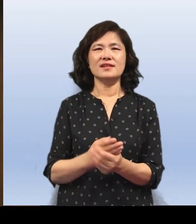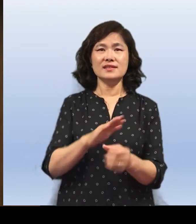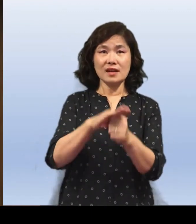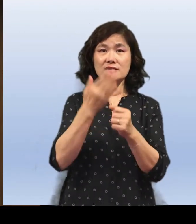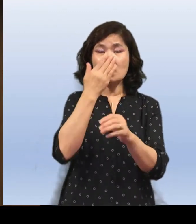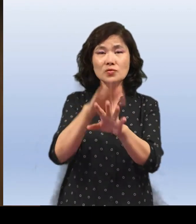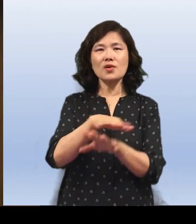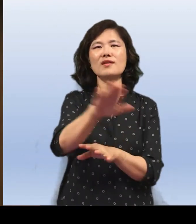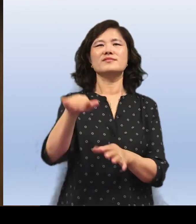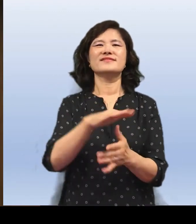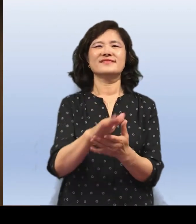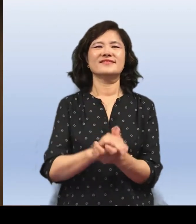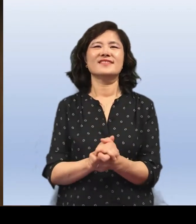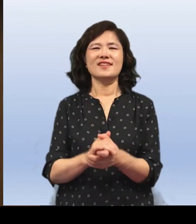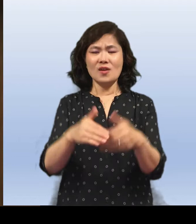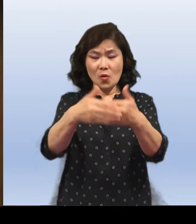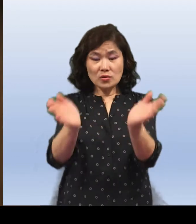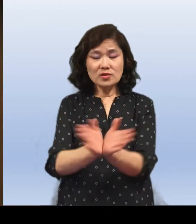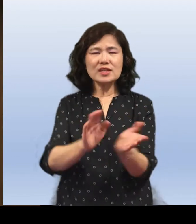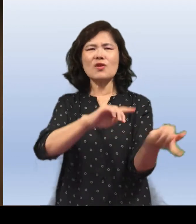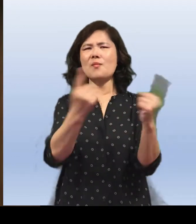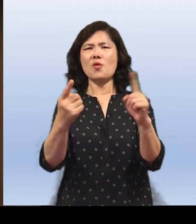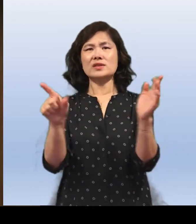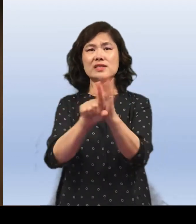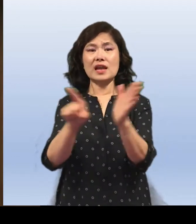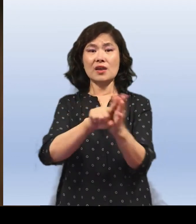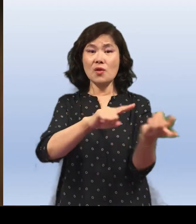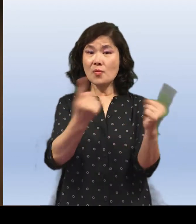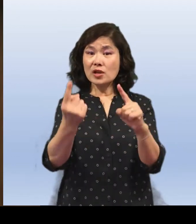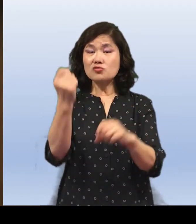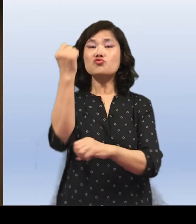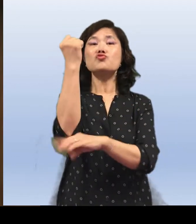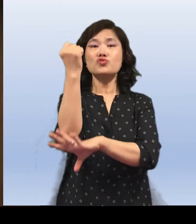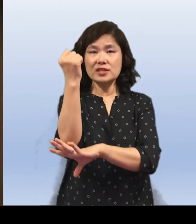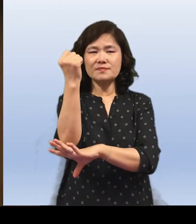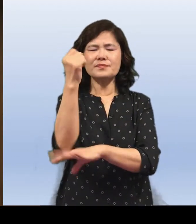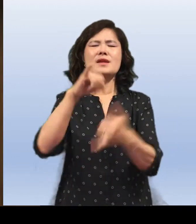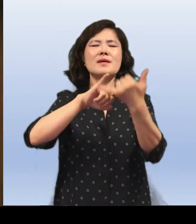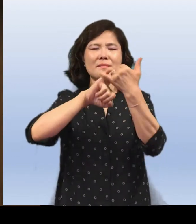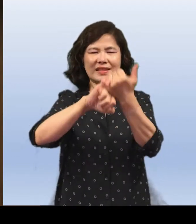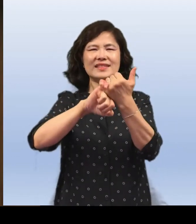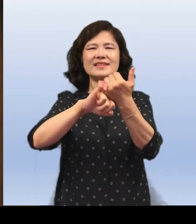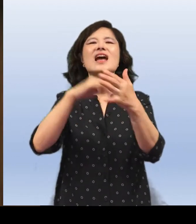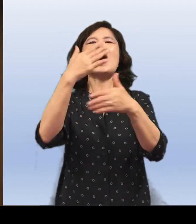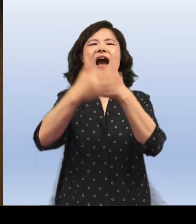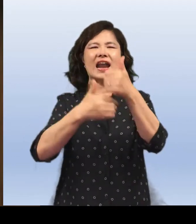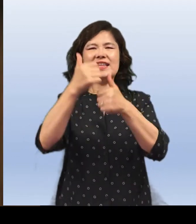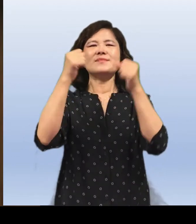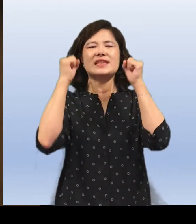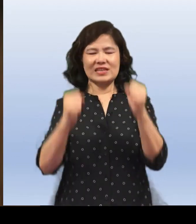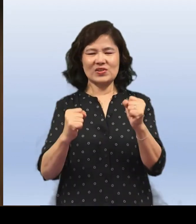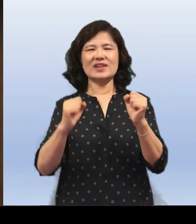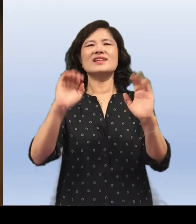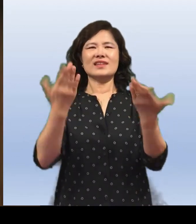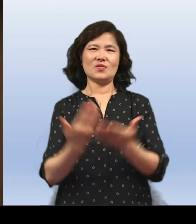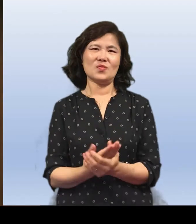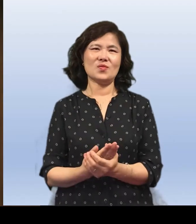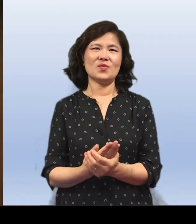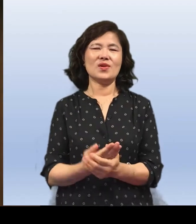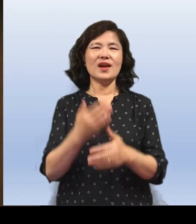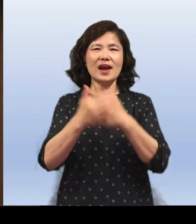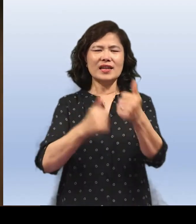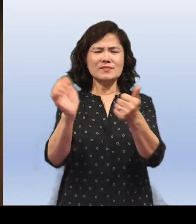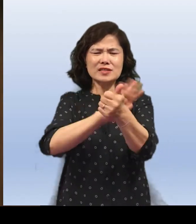성도 여러분, 공동체의 회복과 신앙의 회복의 중심에는 반드시 하나님이 계셔야 하고 그